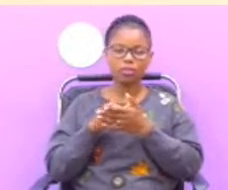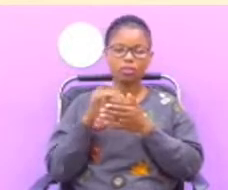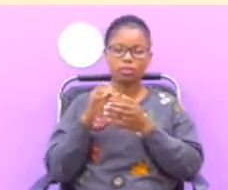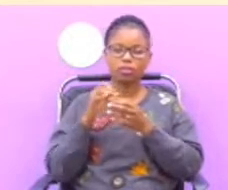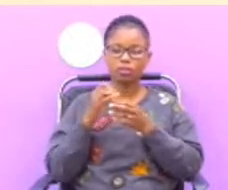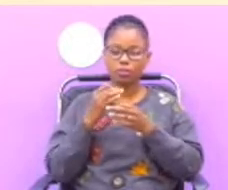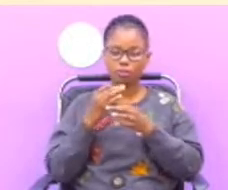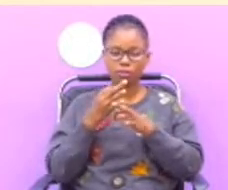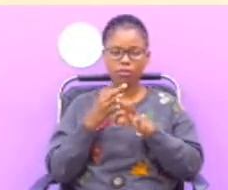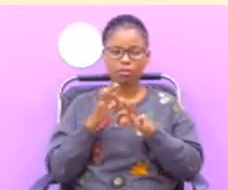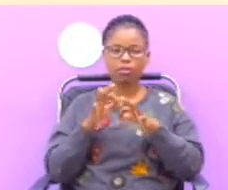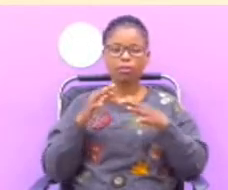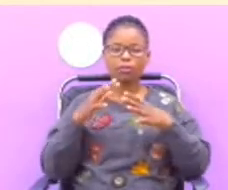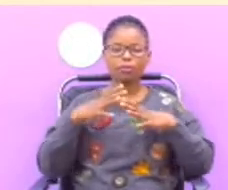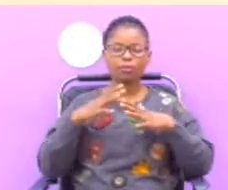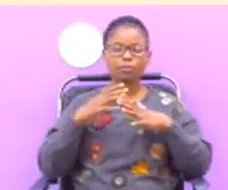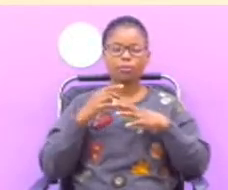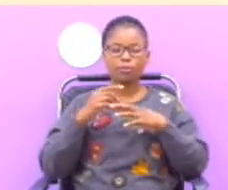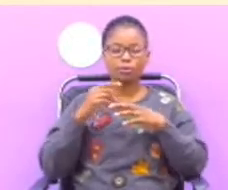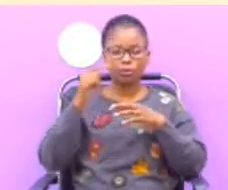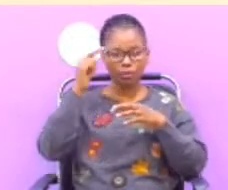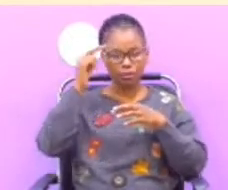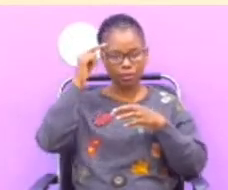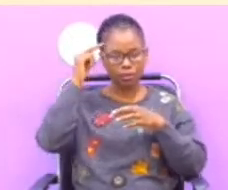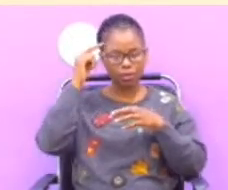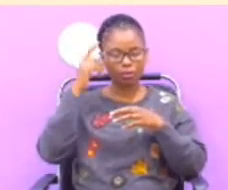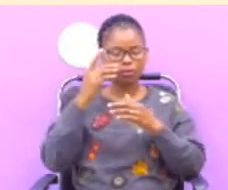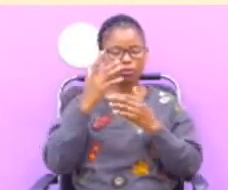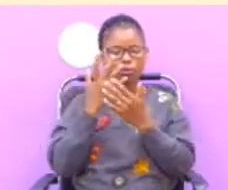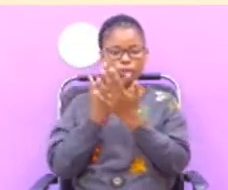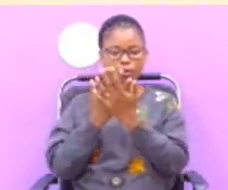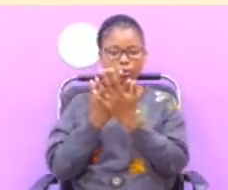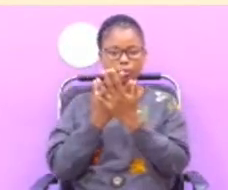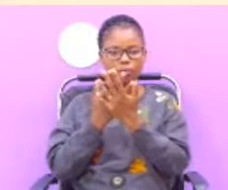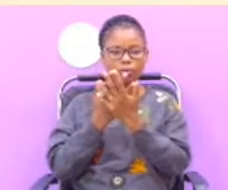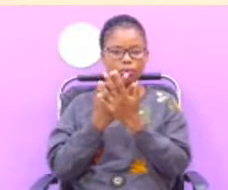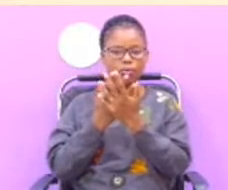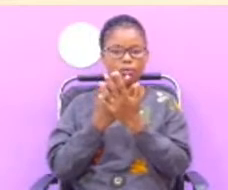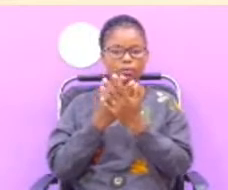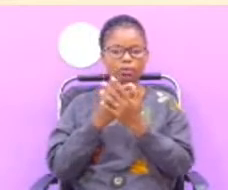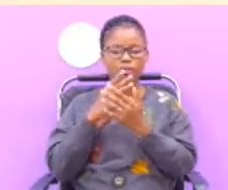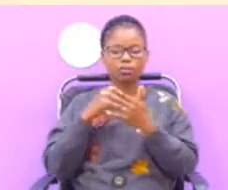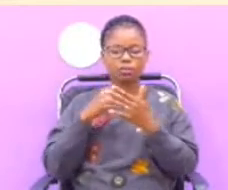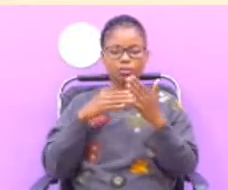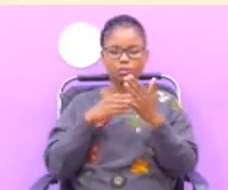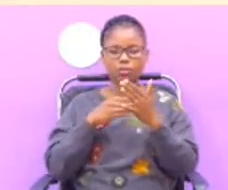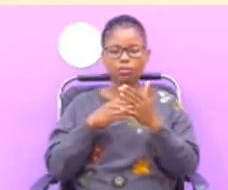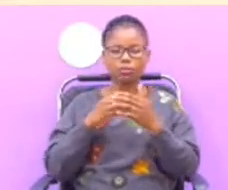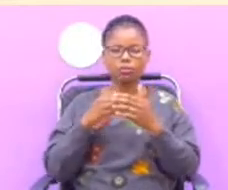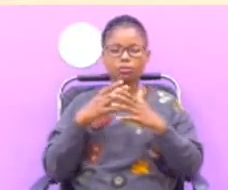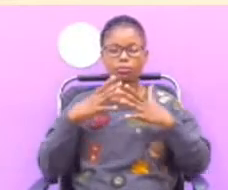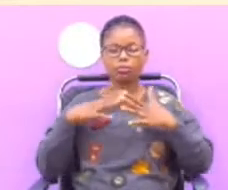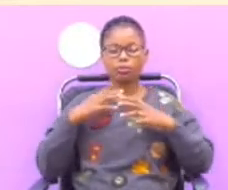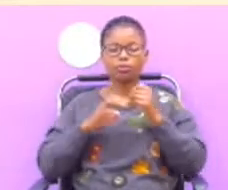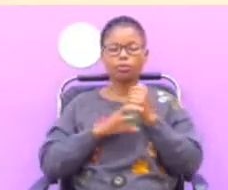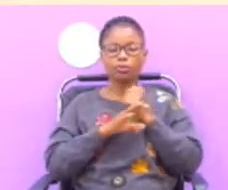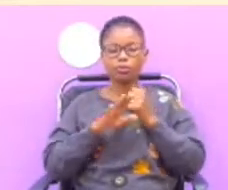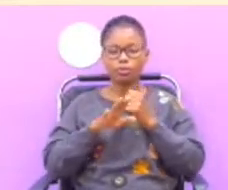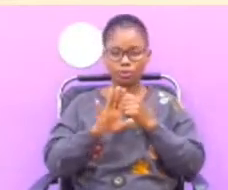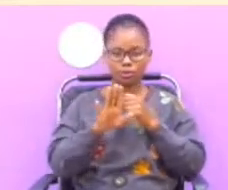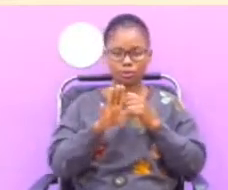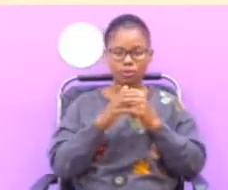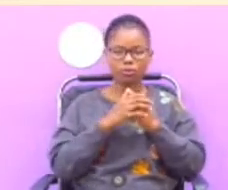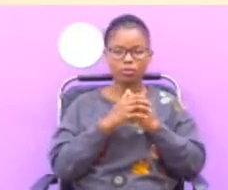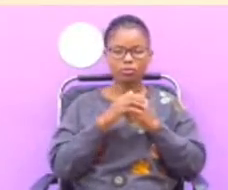airu aria wohete utige kuhatiriria andu akururi waku yoko ni ndumirite yo ngineto